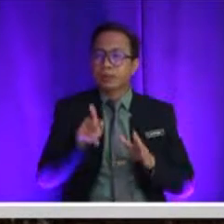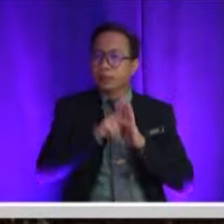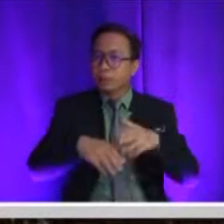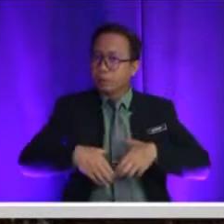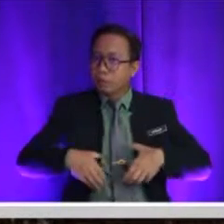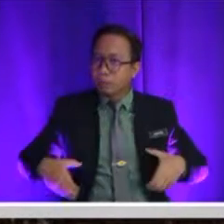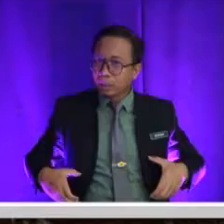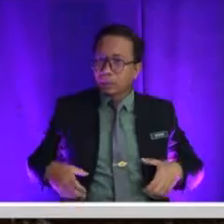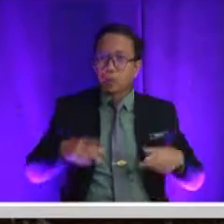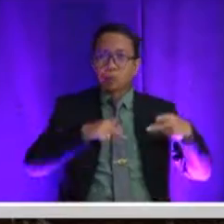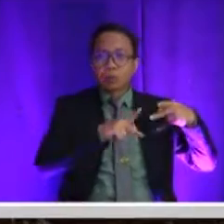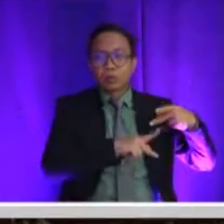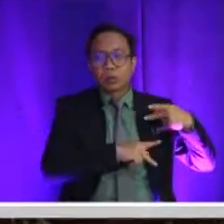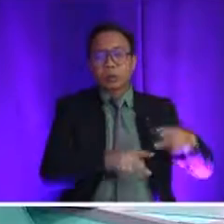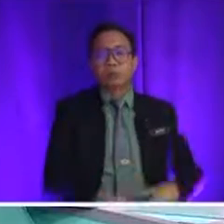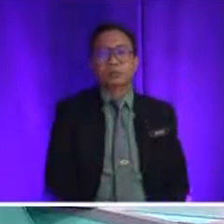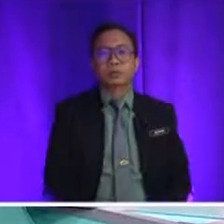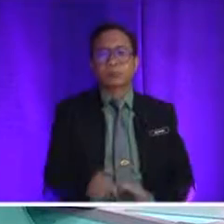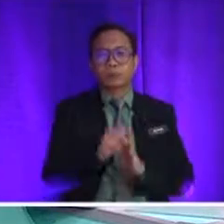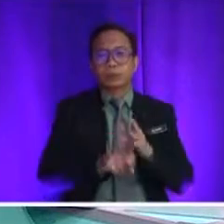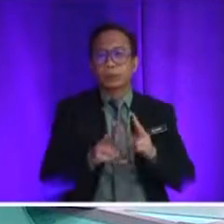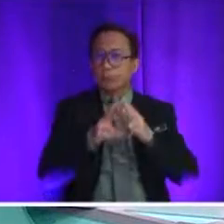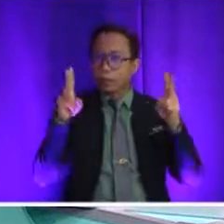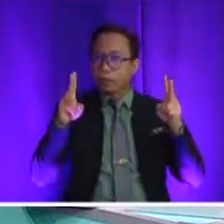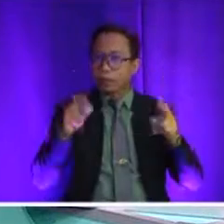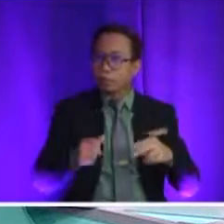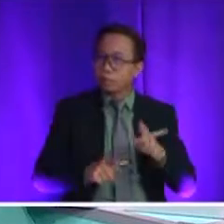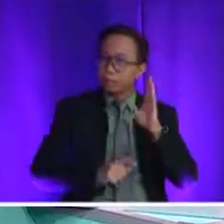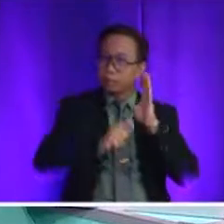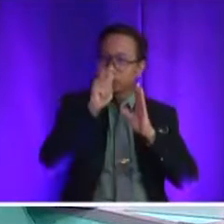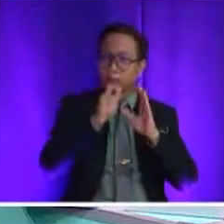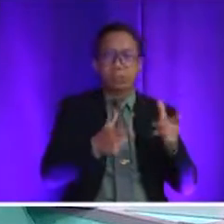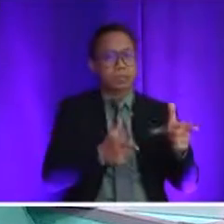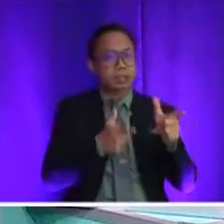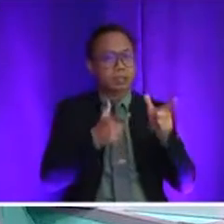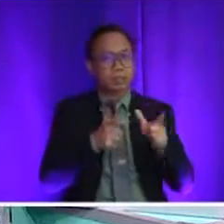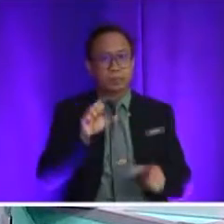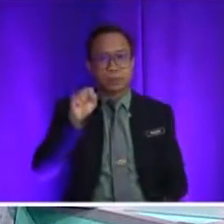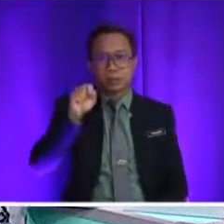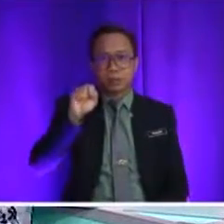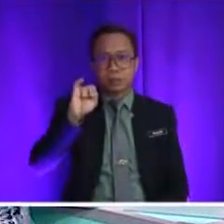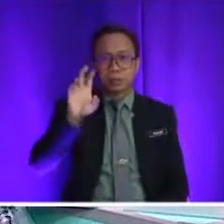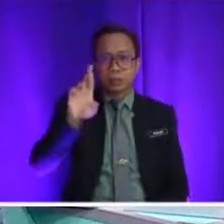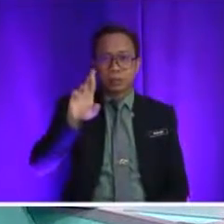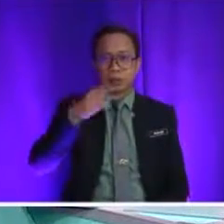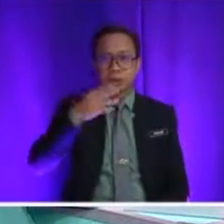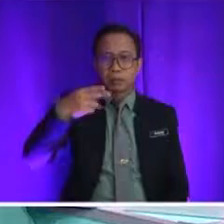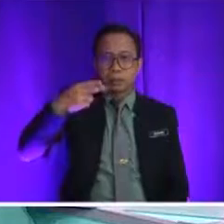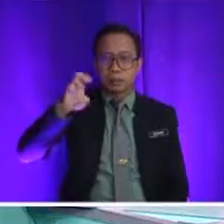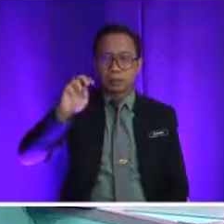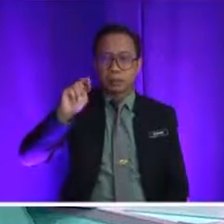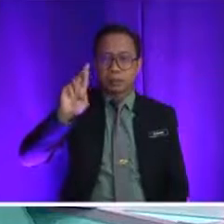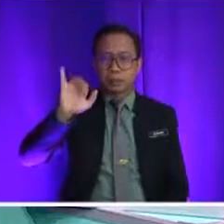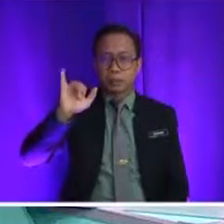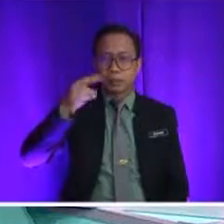komunis ini bahwa semakin memuncak apabila dia menembak sehari gini seorang pesuruh jadi tinggi